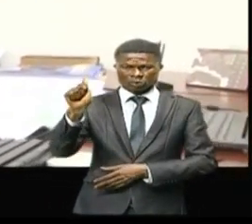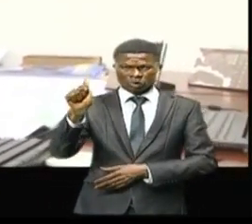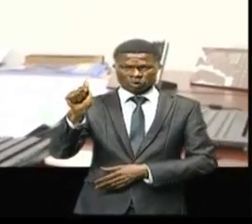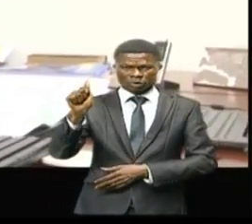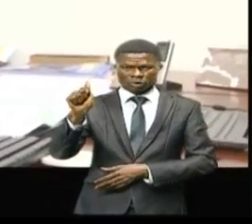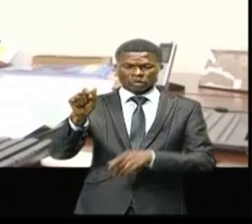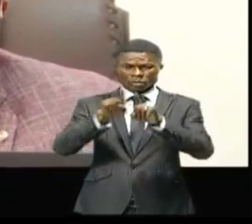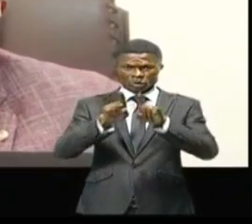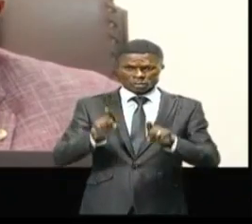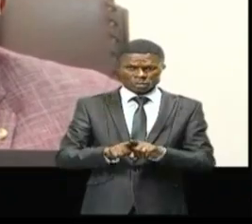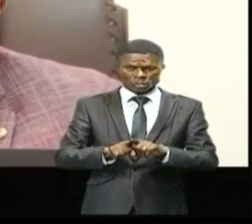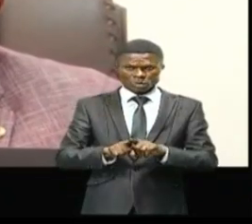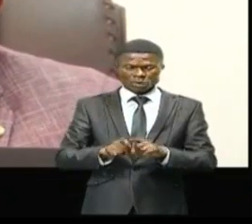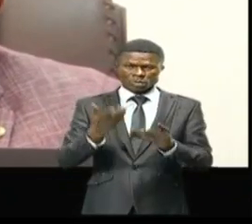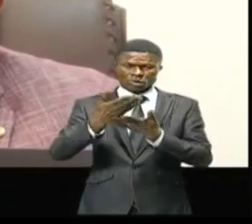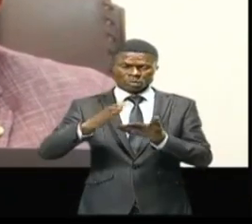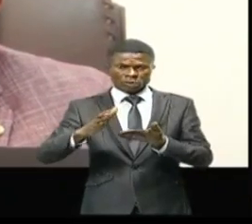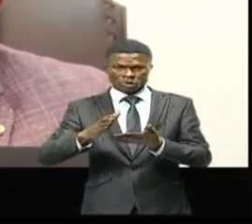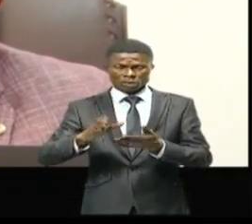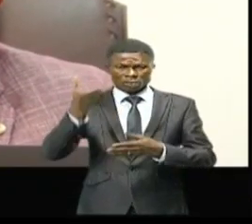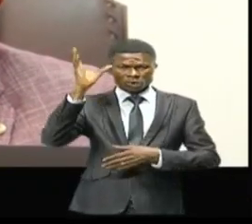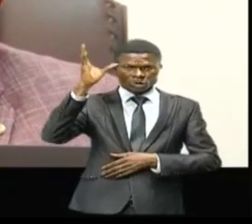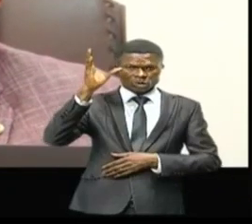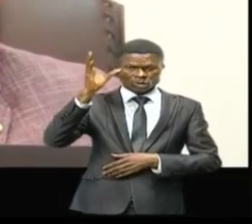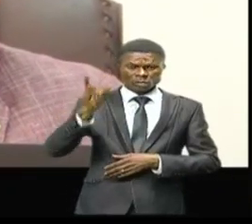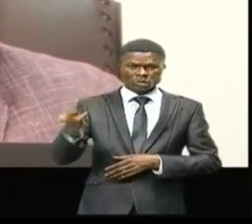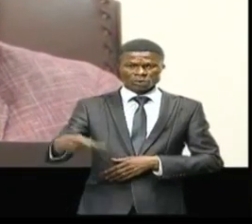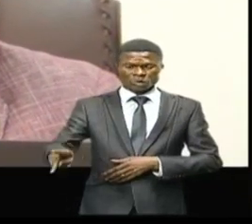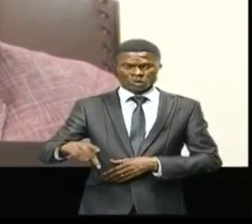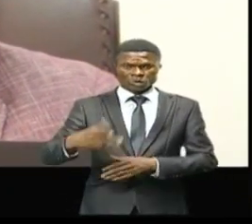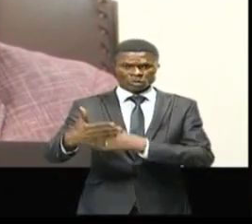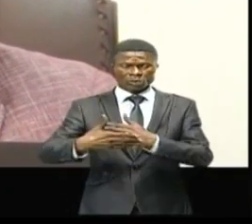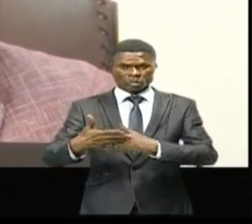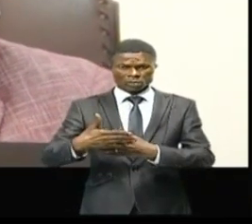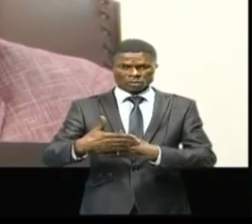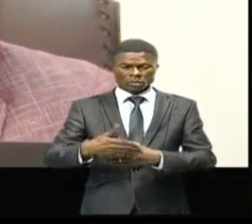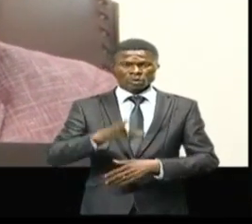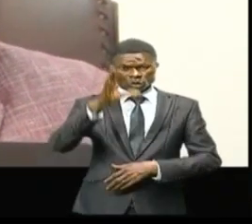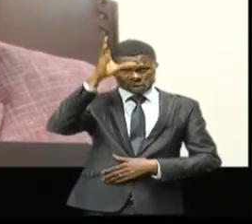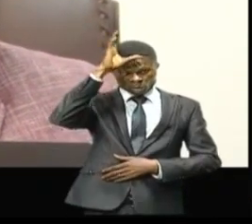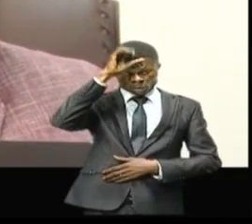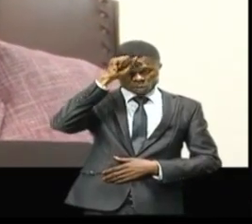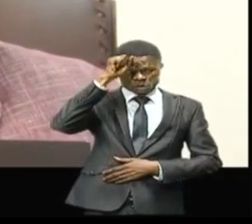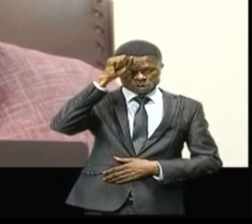kouamouf avec extension dans les localités de la province voisine depuis